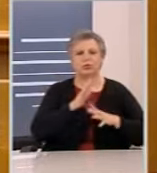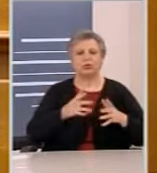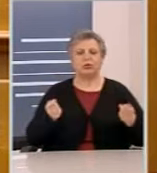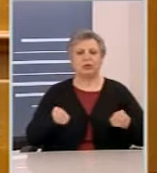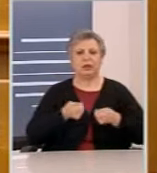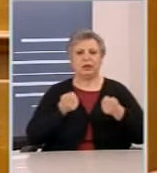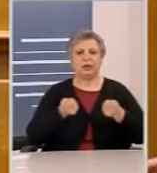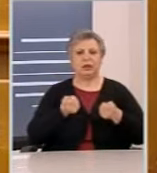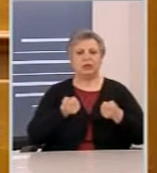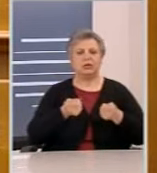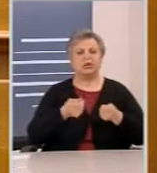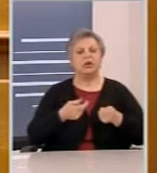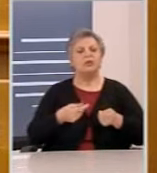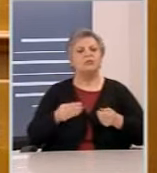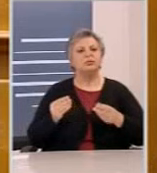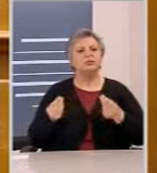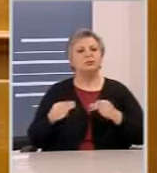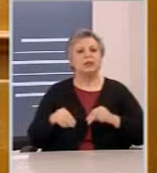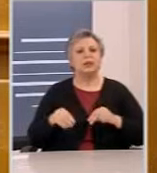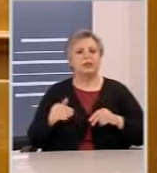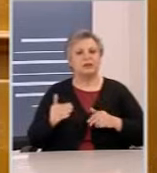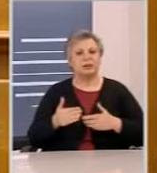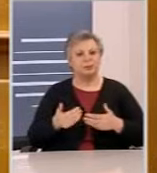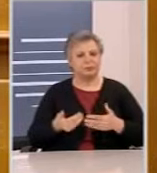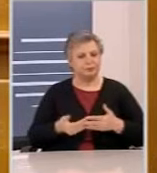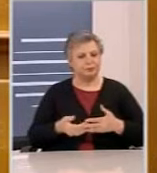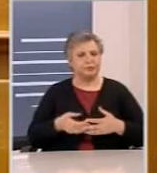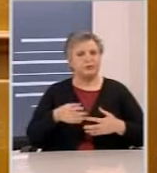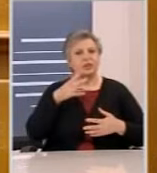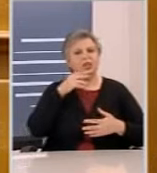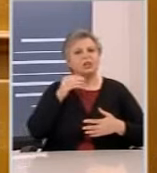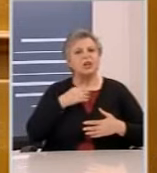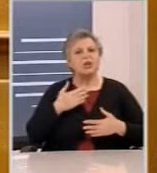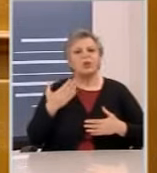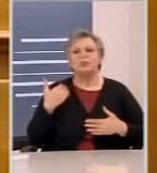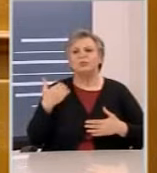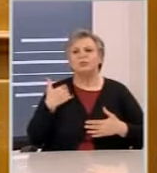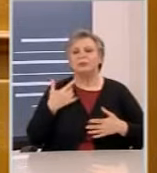Και επειδή υπήρξε και η κουβέντα για τους διοικητές,